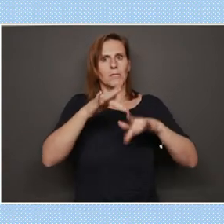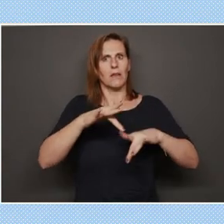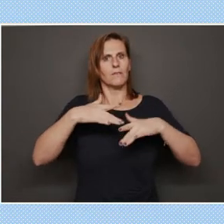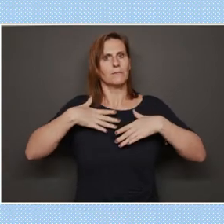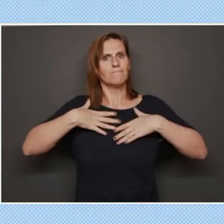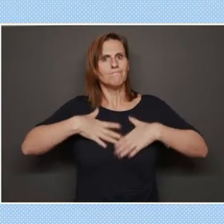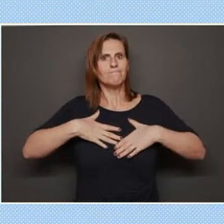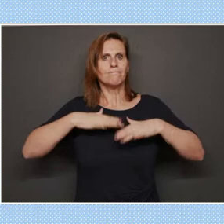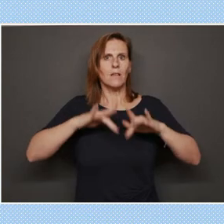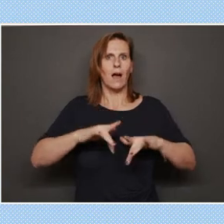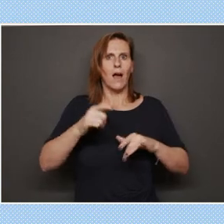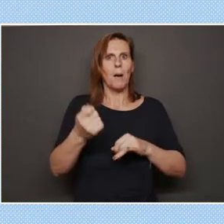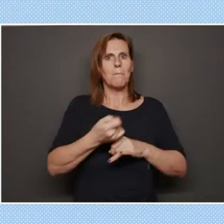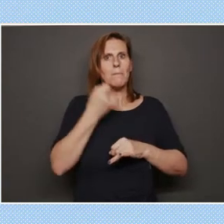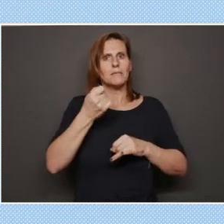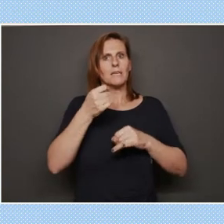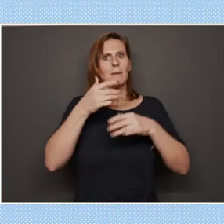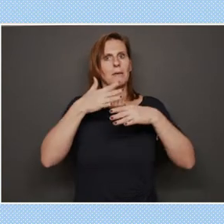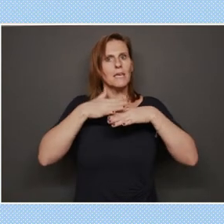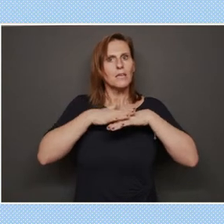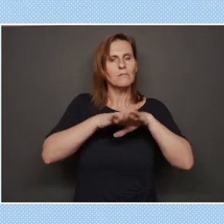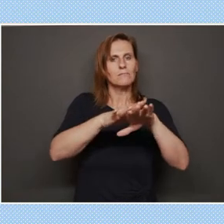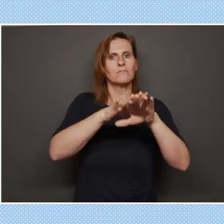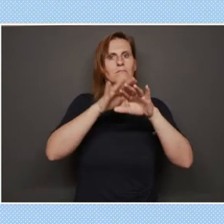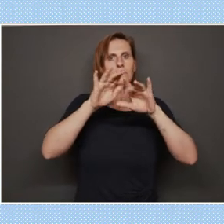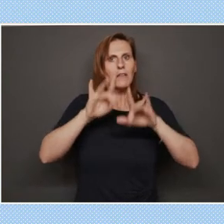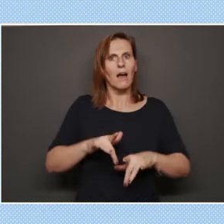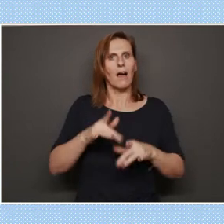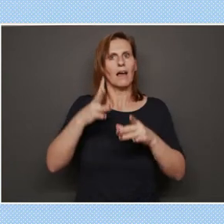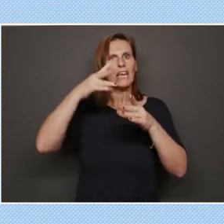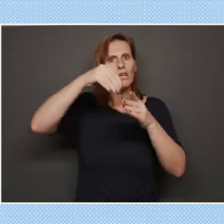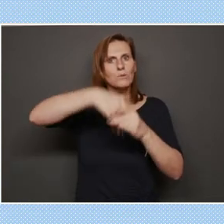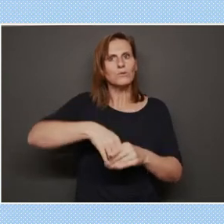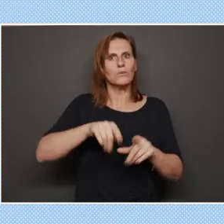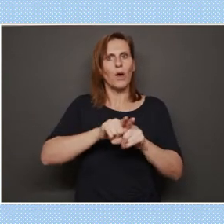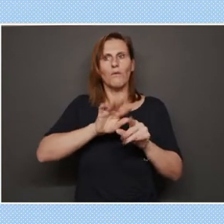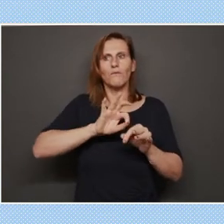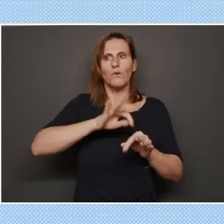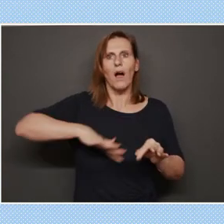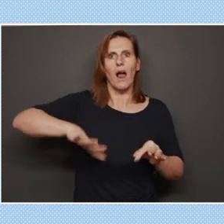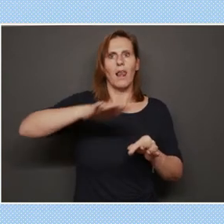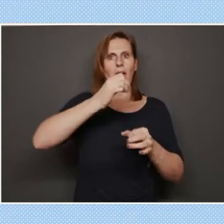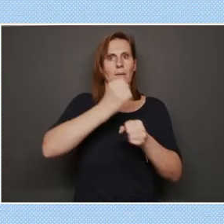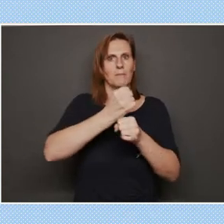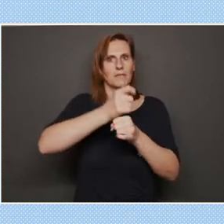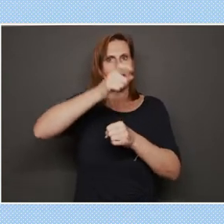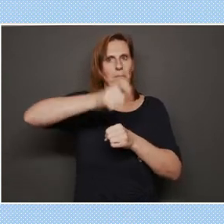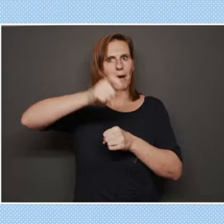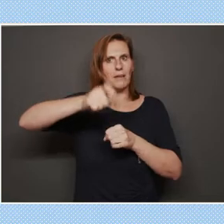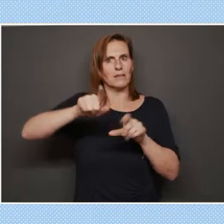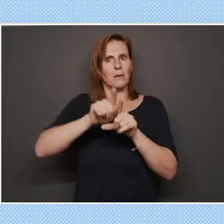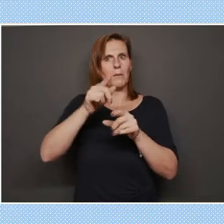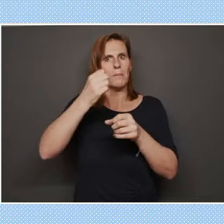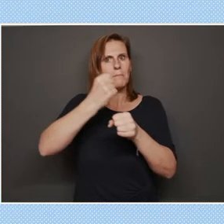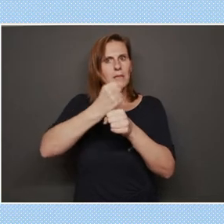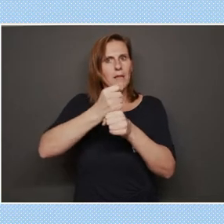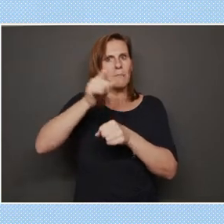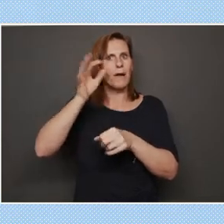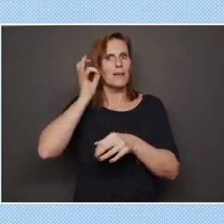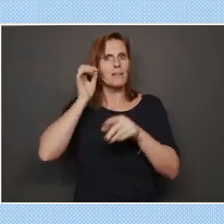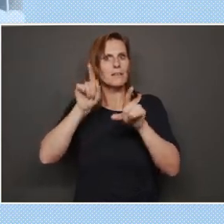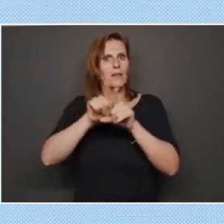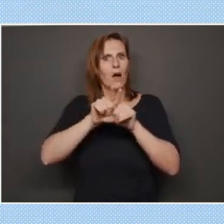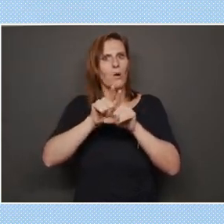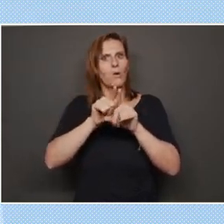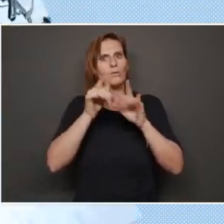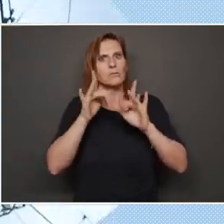die betrieblich gelebte Inklusion allen Mitarbeitern und Mitarbeiterinnen in der Organisation Raum